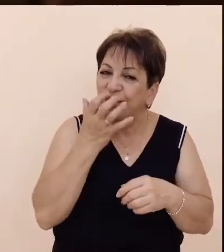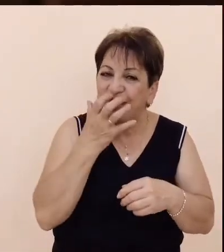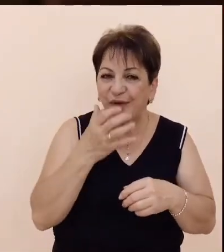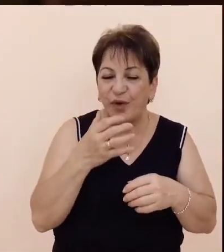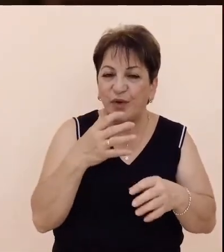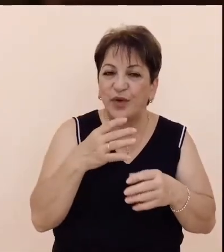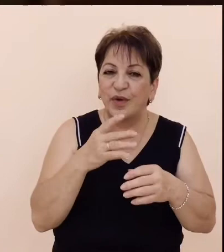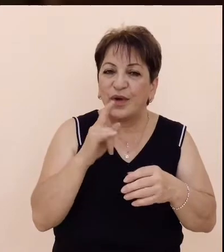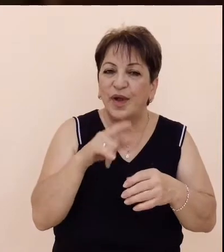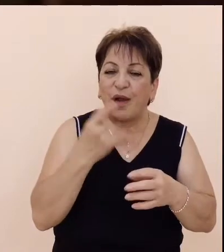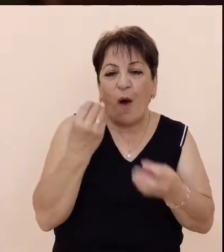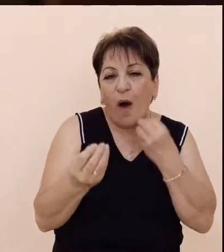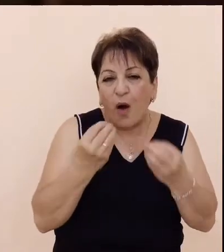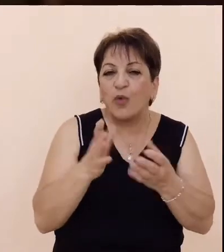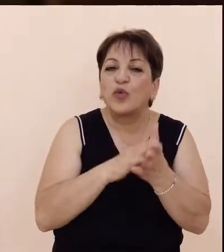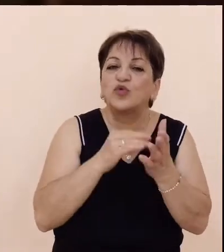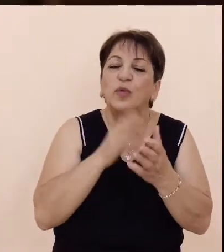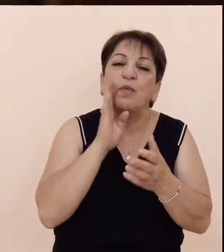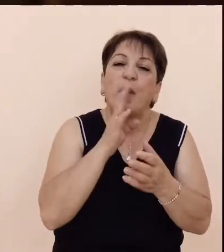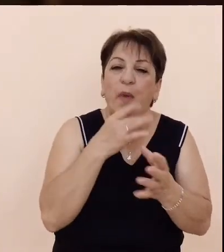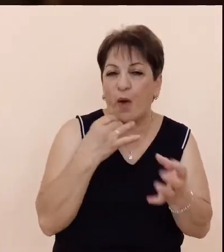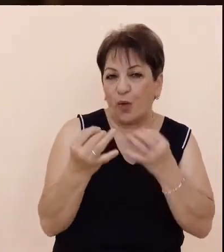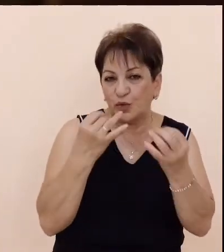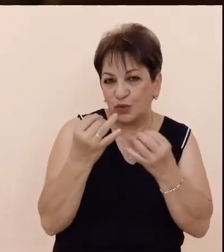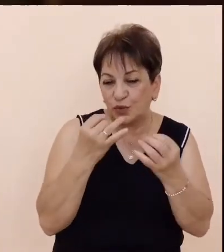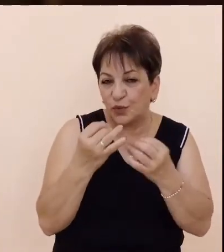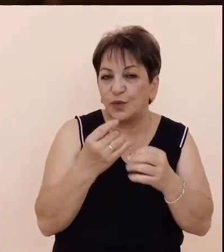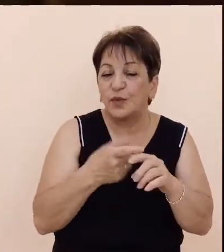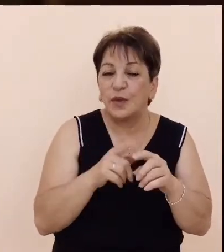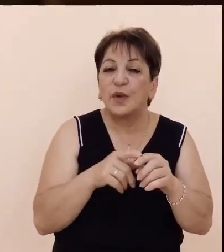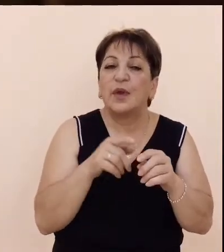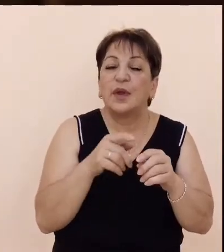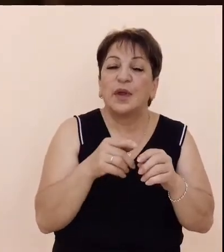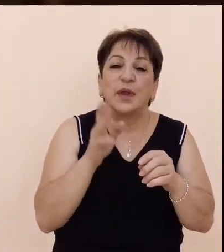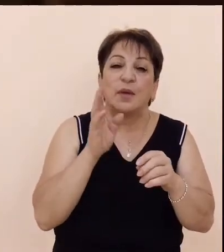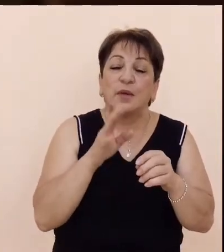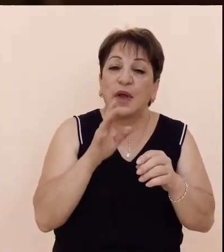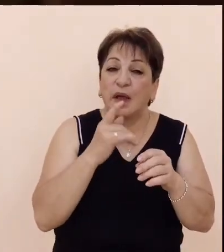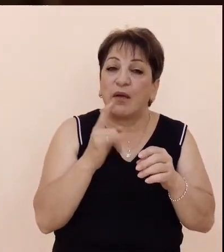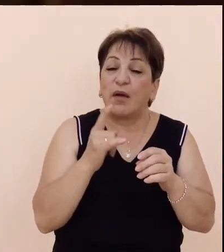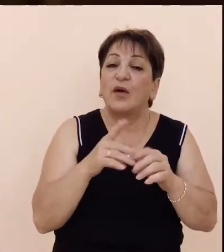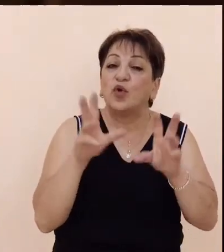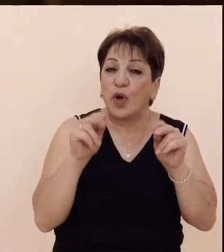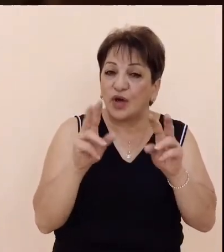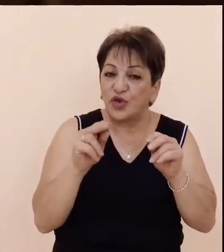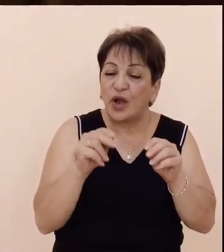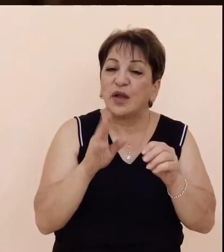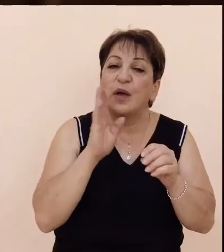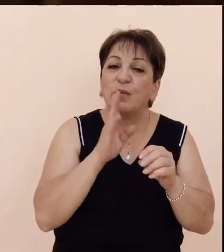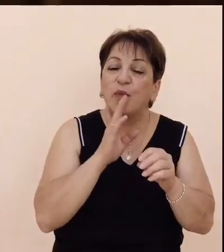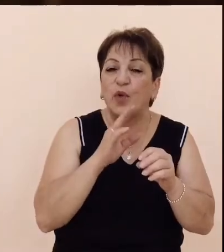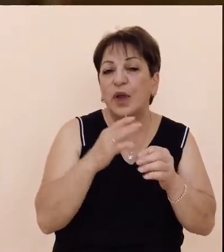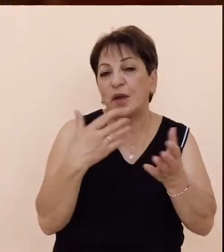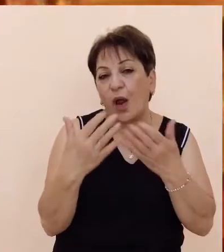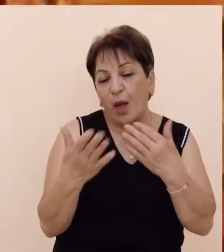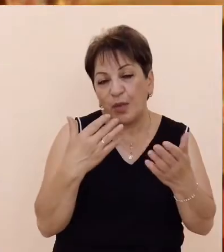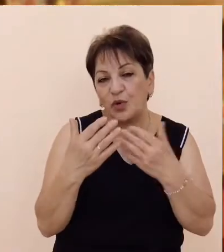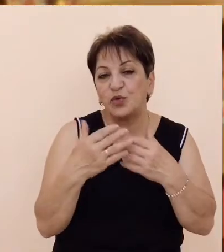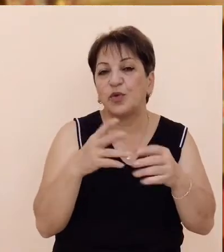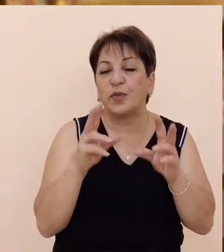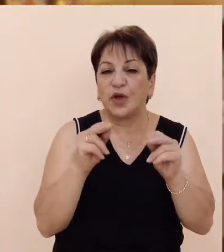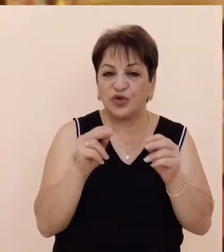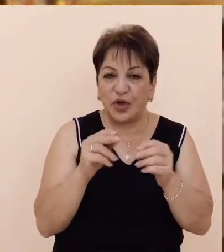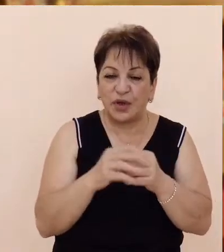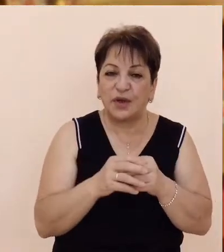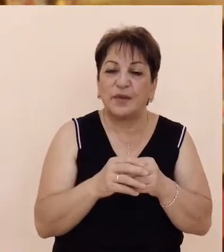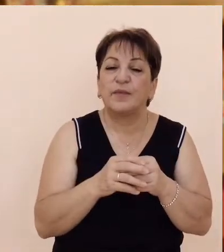բերկրանքը։ Այդ բերկրանքը այնքան մեծ է, որքան երջանիկ է կինը երեխայի հոր հետ իր հարաբերություններում։